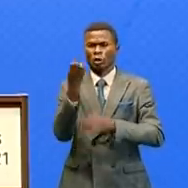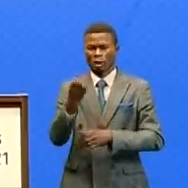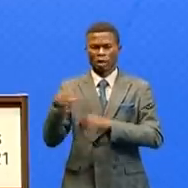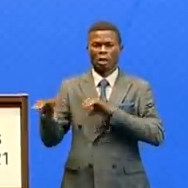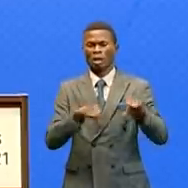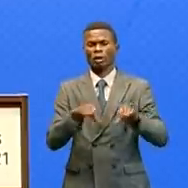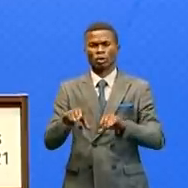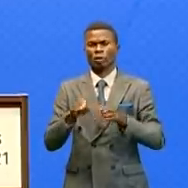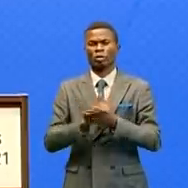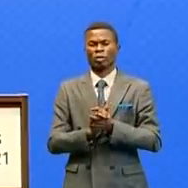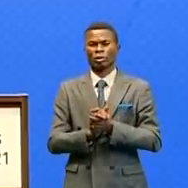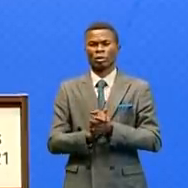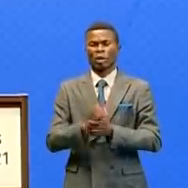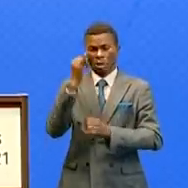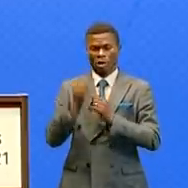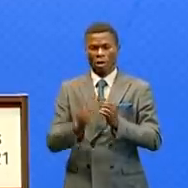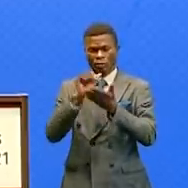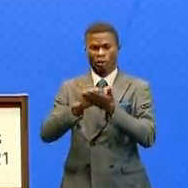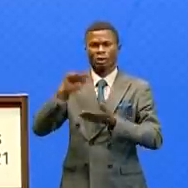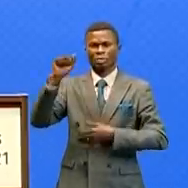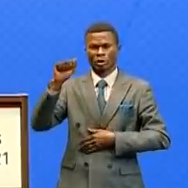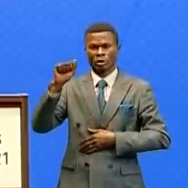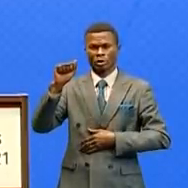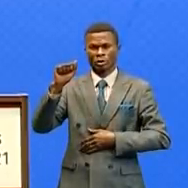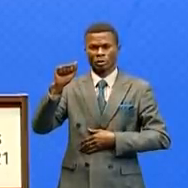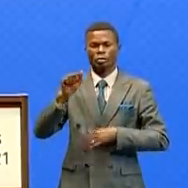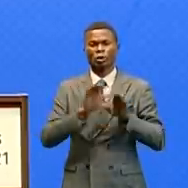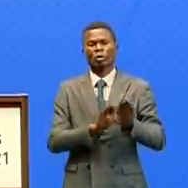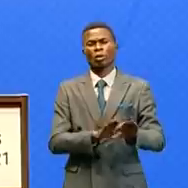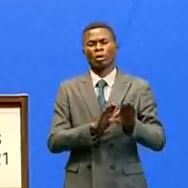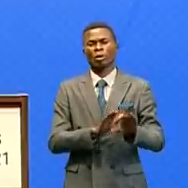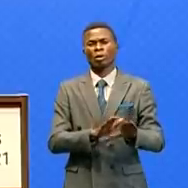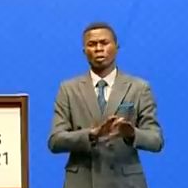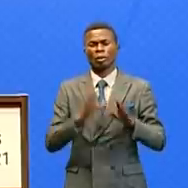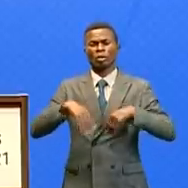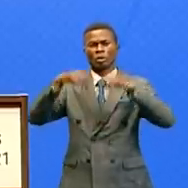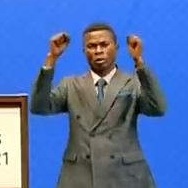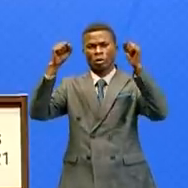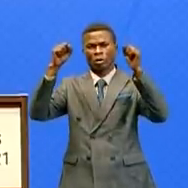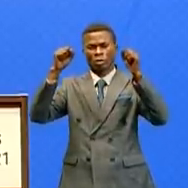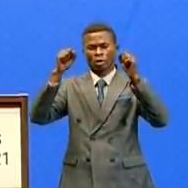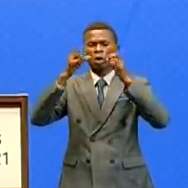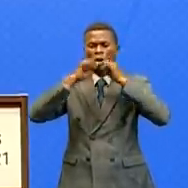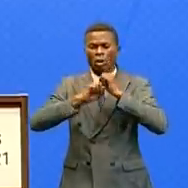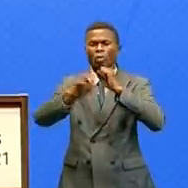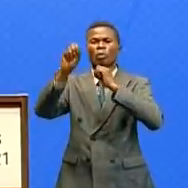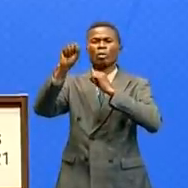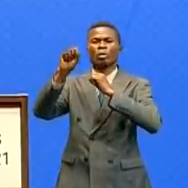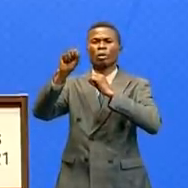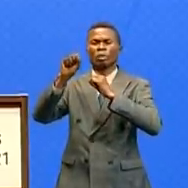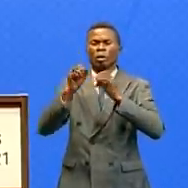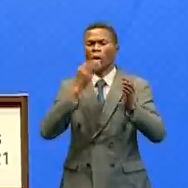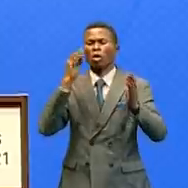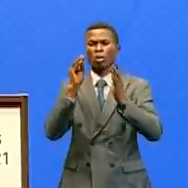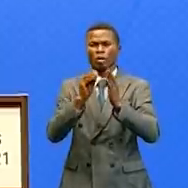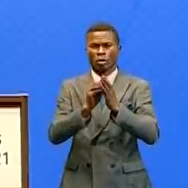actions. À la suite de ces séminaires, il est attendu l'adoption et la promulgation de